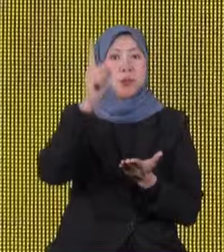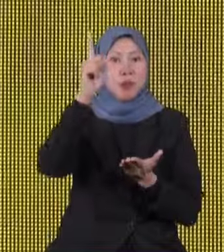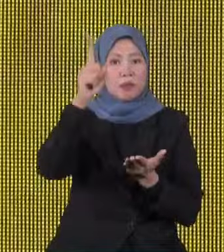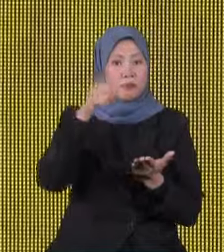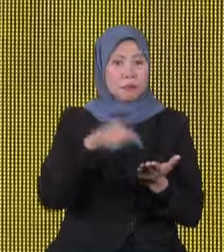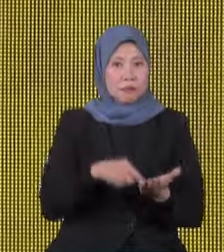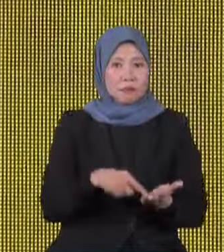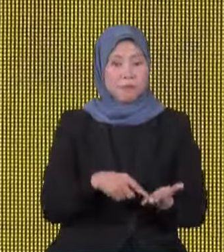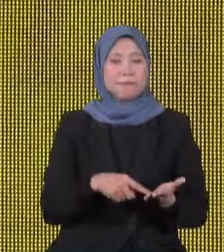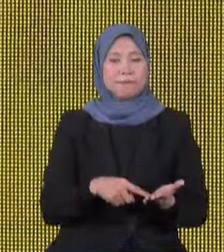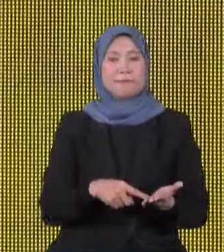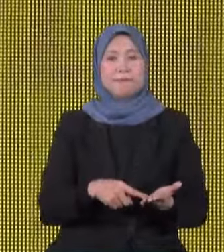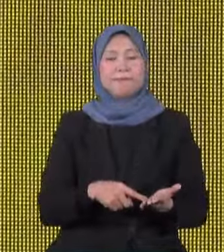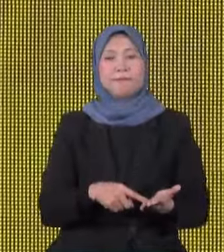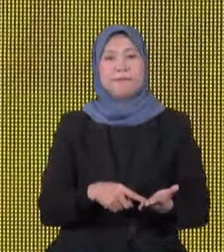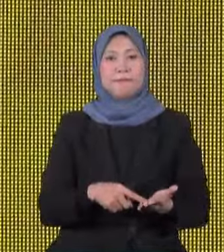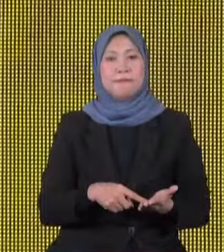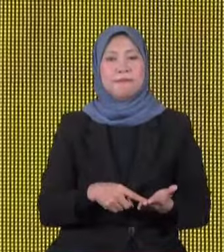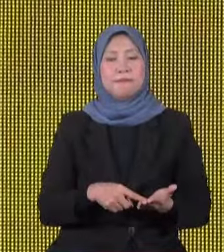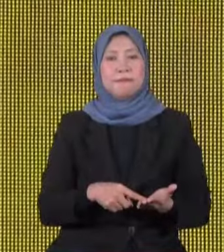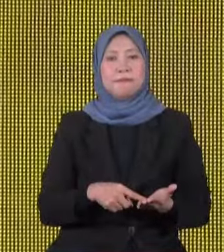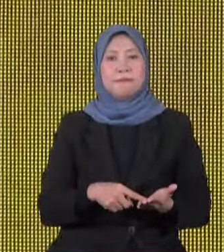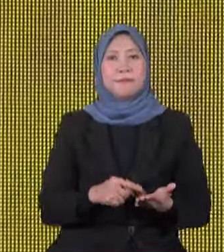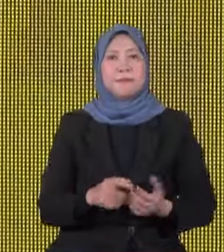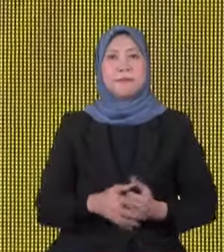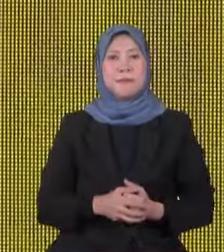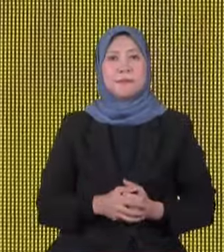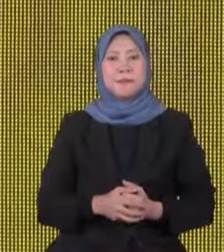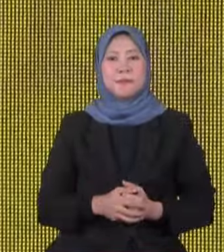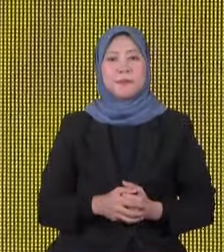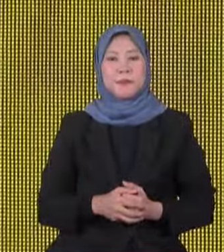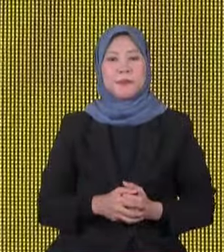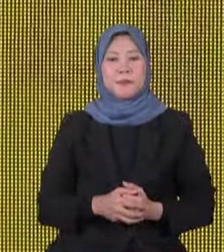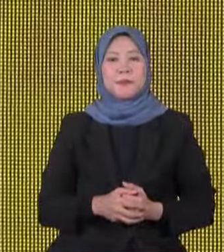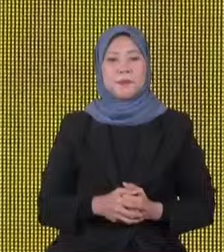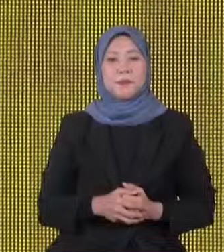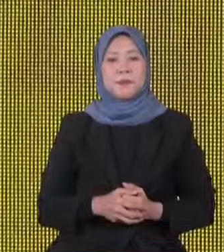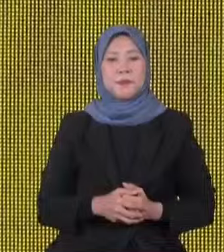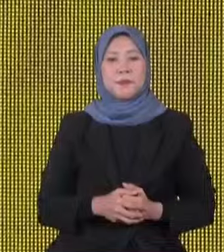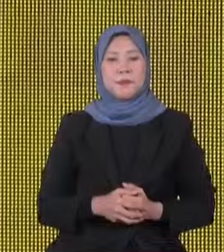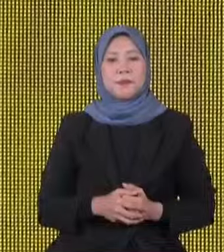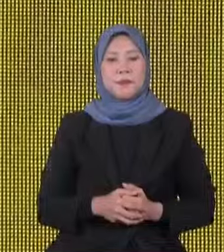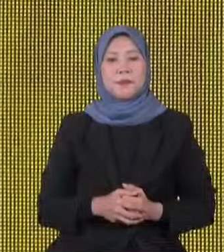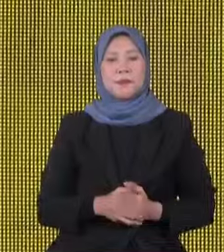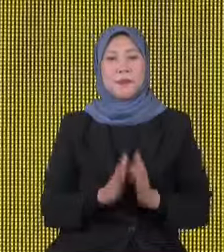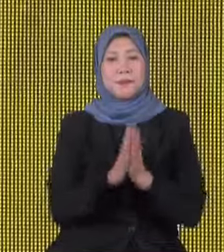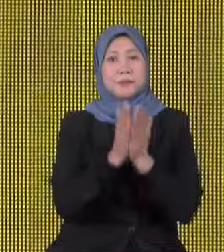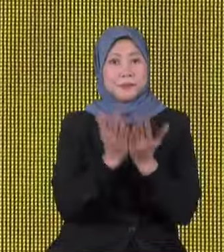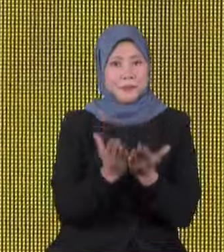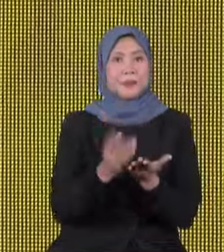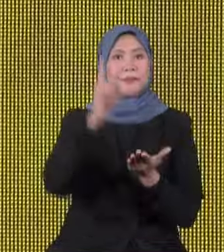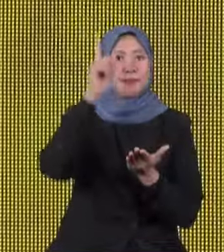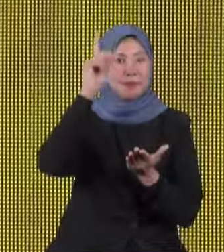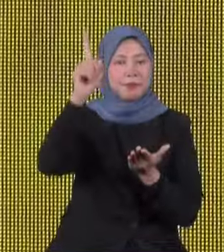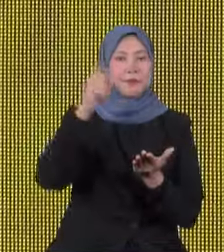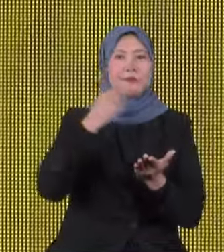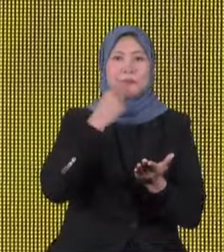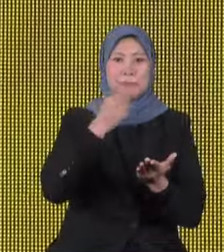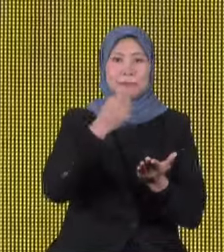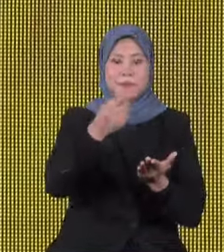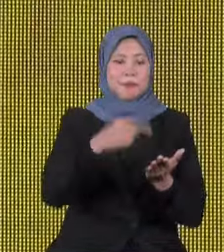nakhussu 'alaika naba'ahum bil haqq innahum fityatun amanu bi